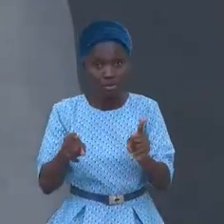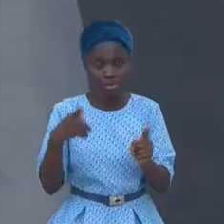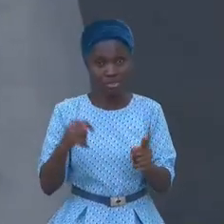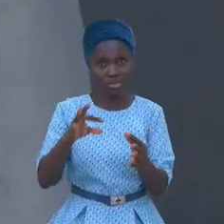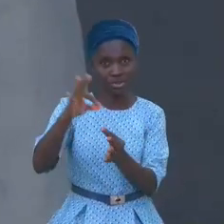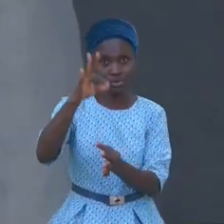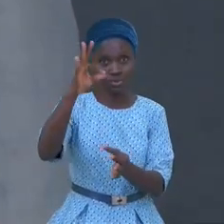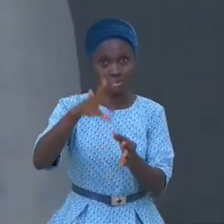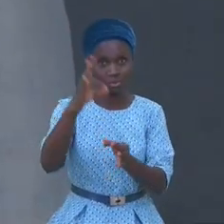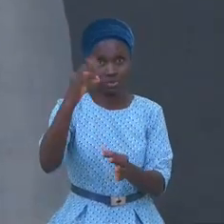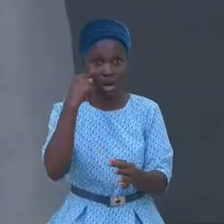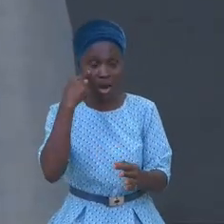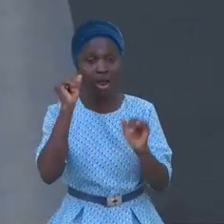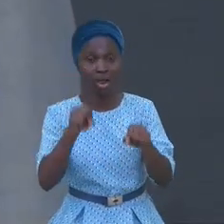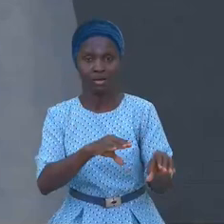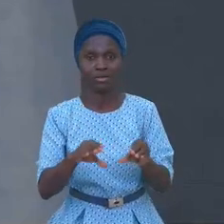voir.